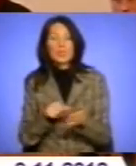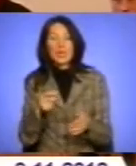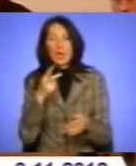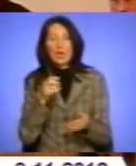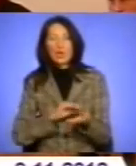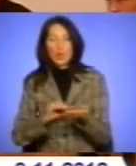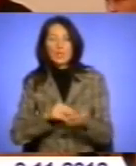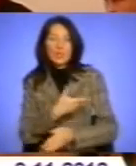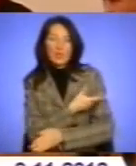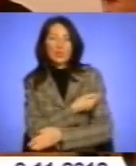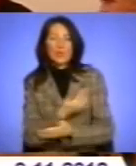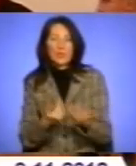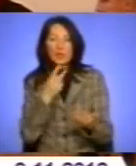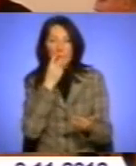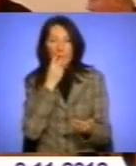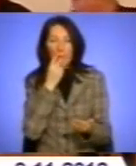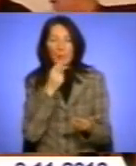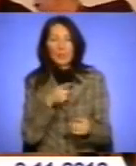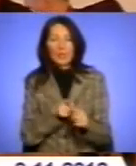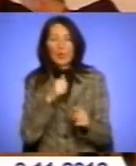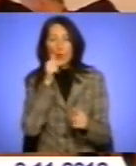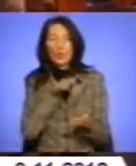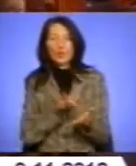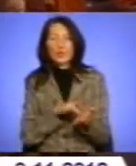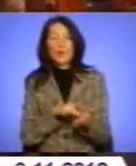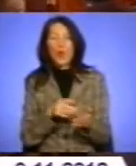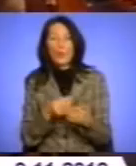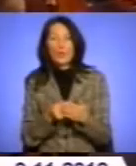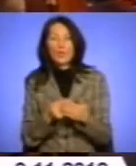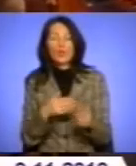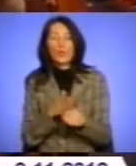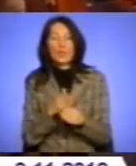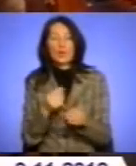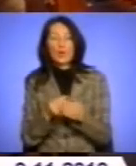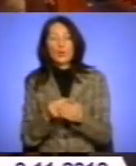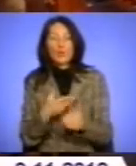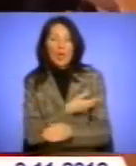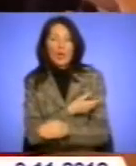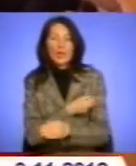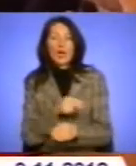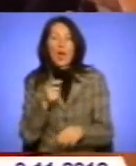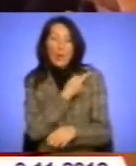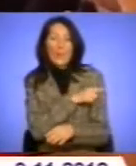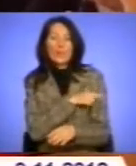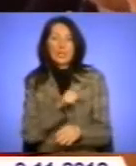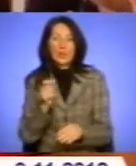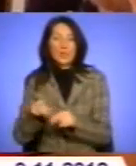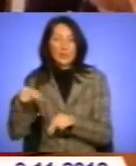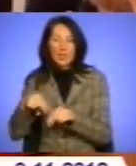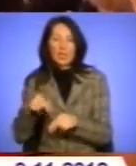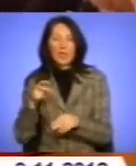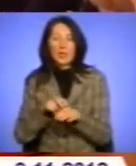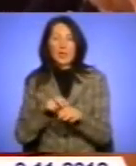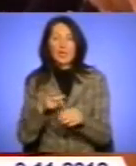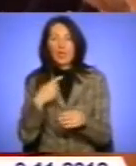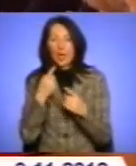грипу. Цьогоріч з міського бюджету виділили кошти на вакцинацію медичних працівників. Загалом лікарі рекомендують убезпечити